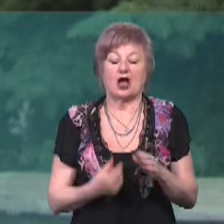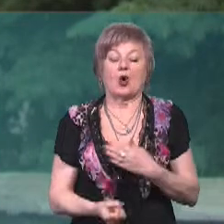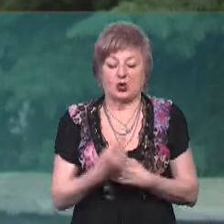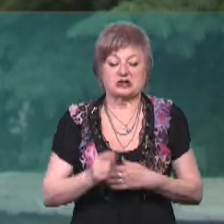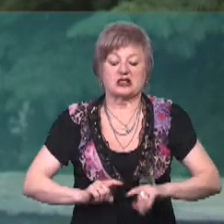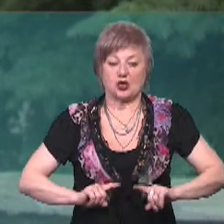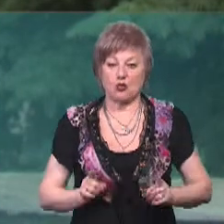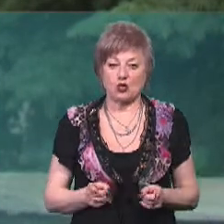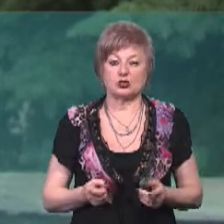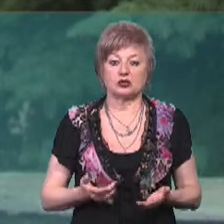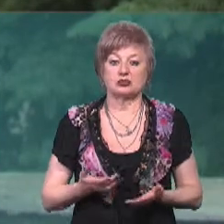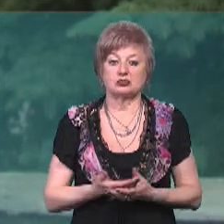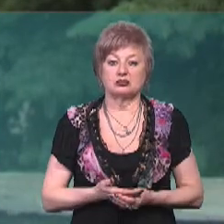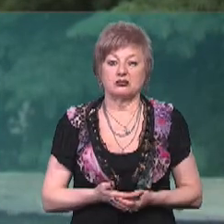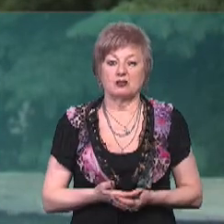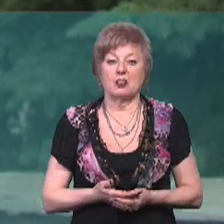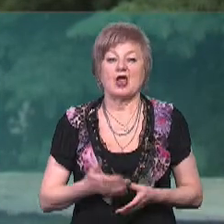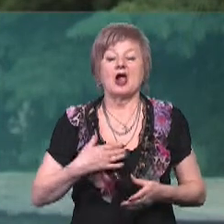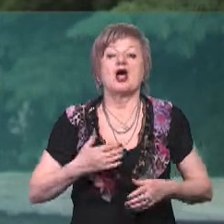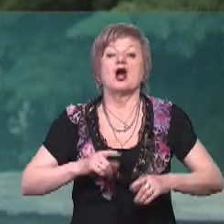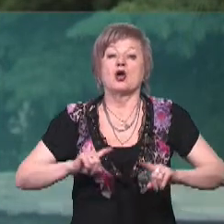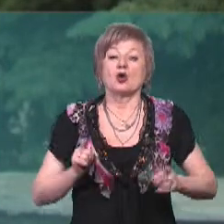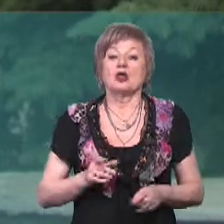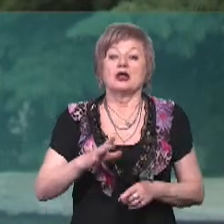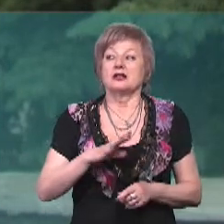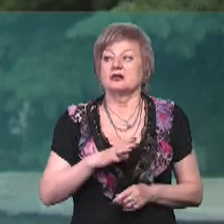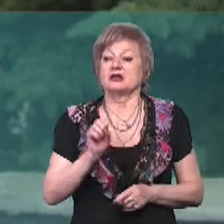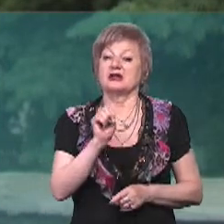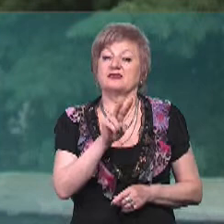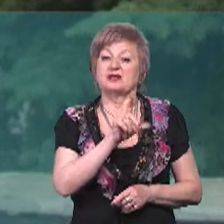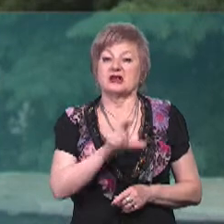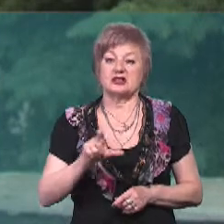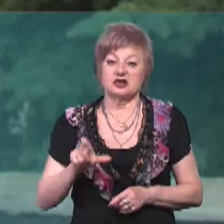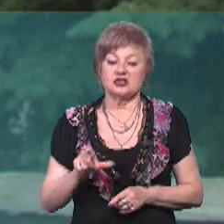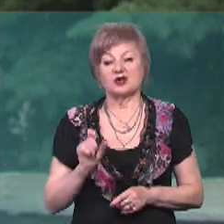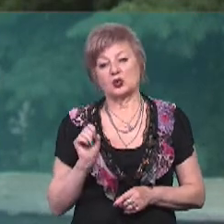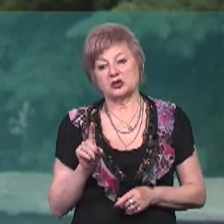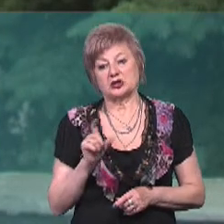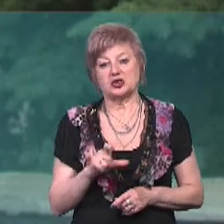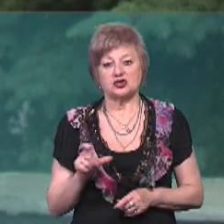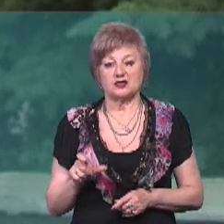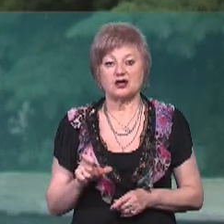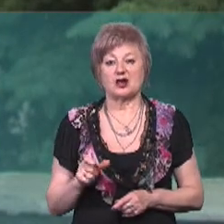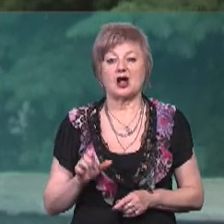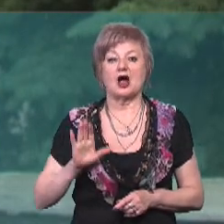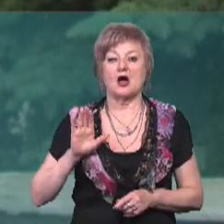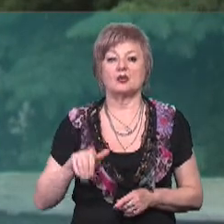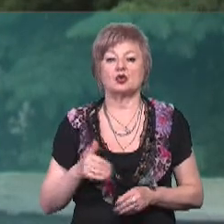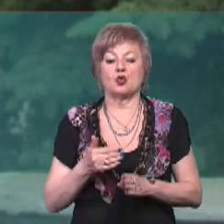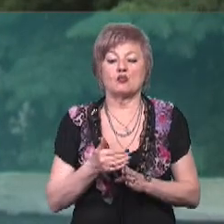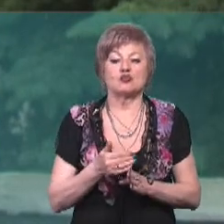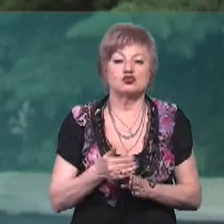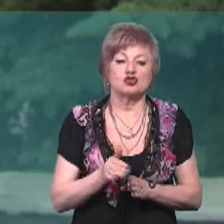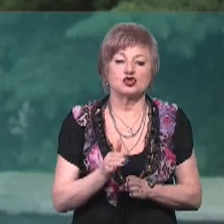В полоні нас спочатку було 112 людей, 111. Після цього там частково